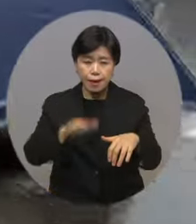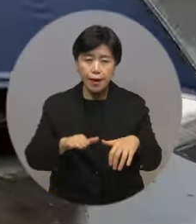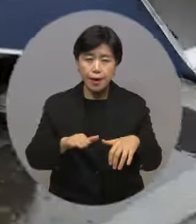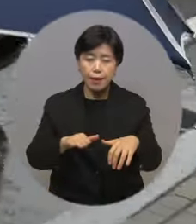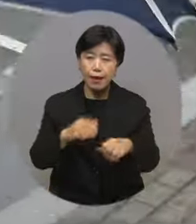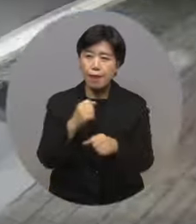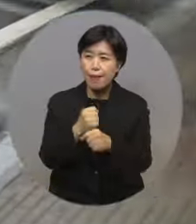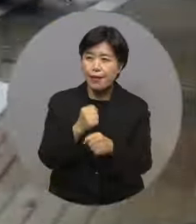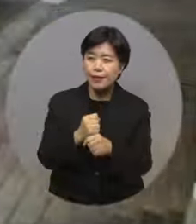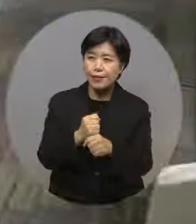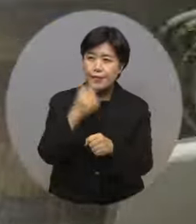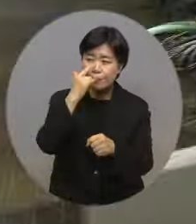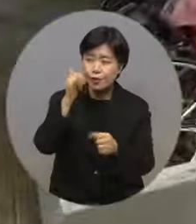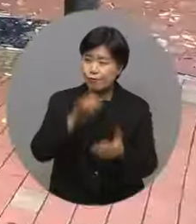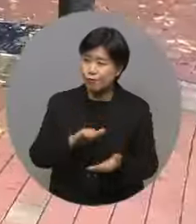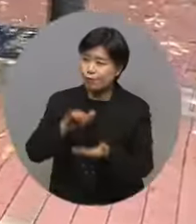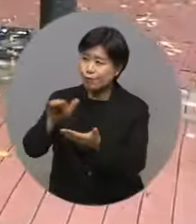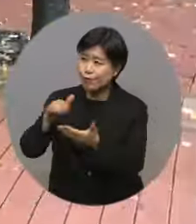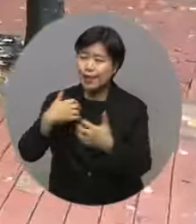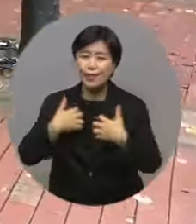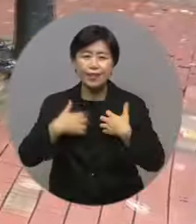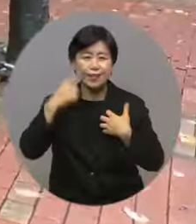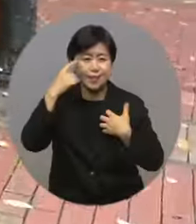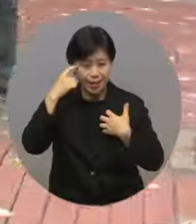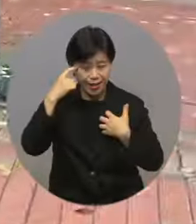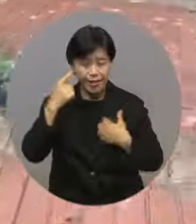발걸음이 즐거운 지연 씨입니다.